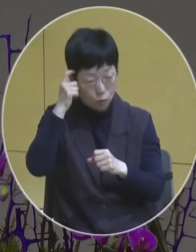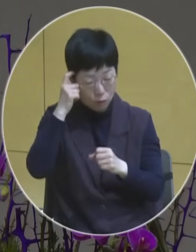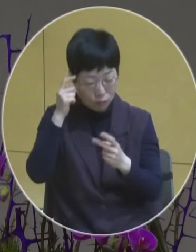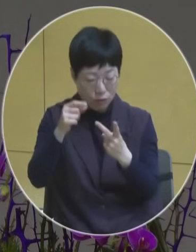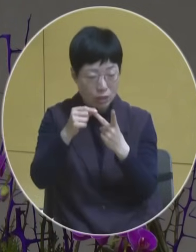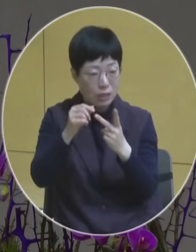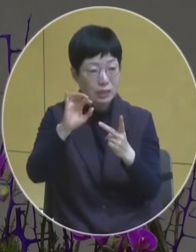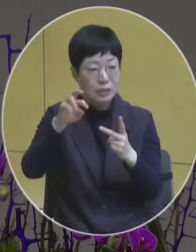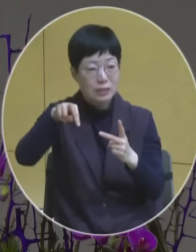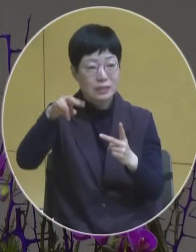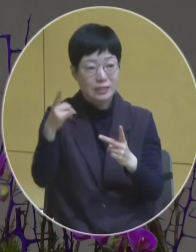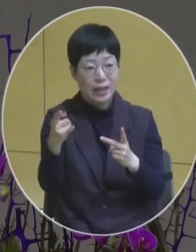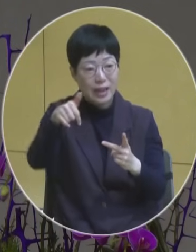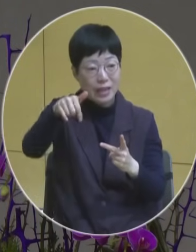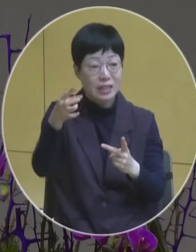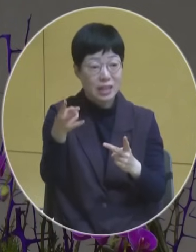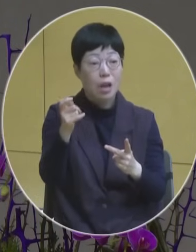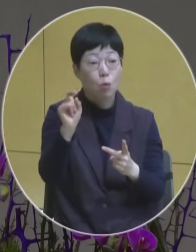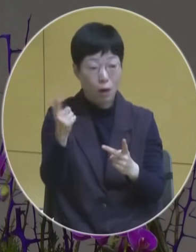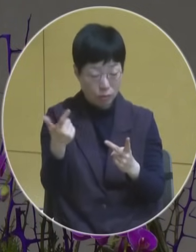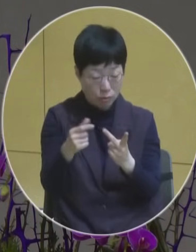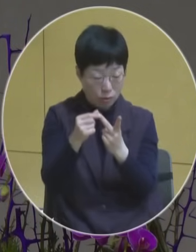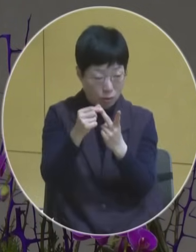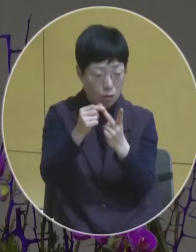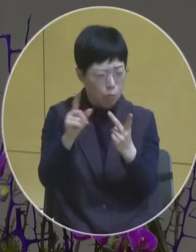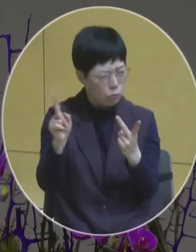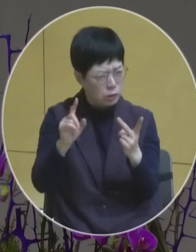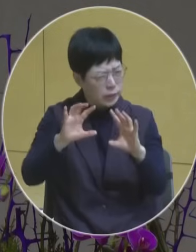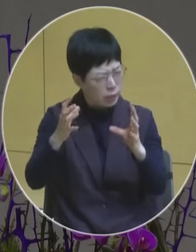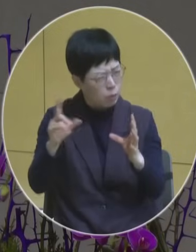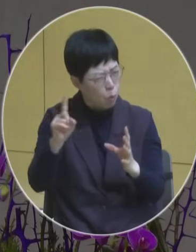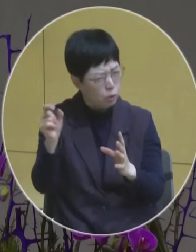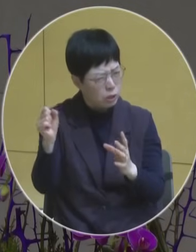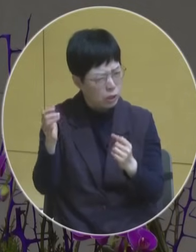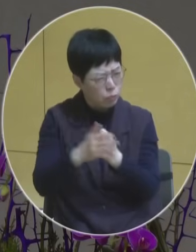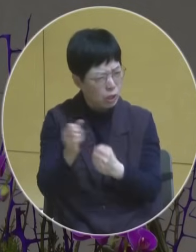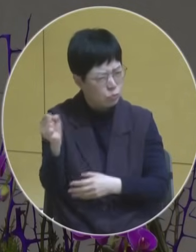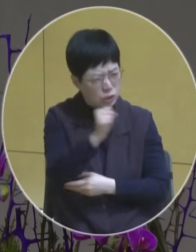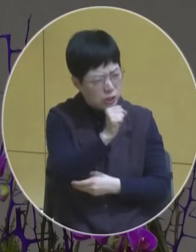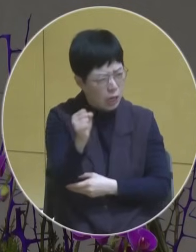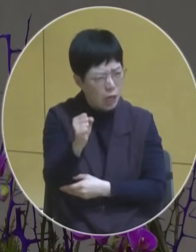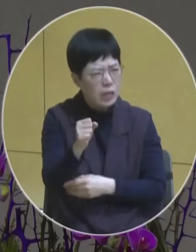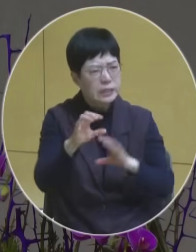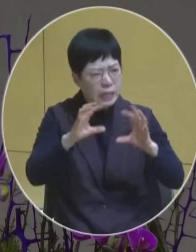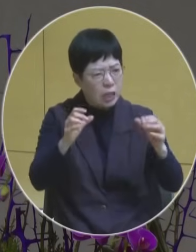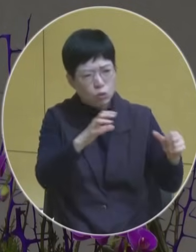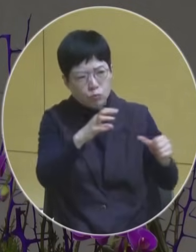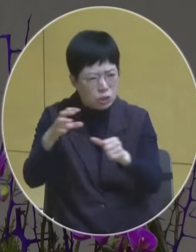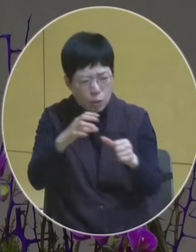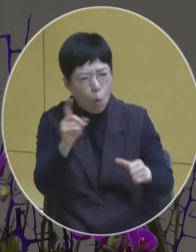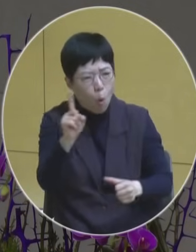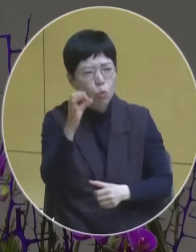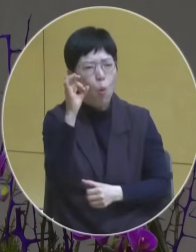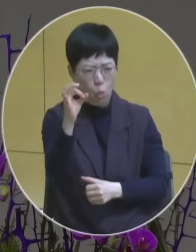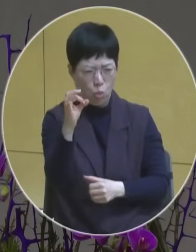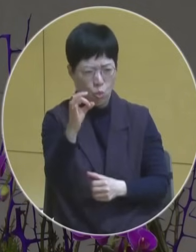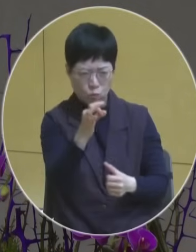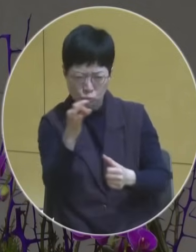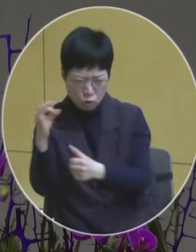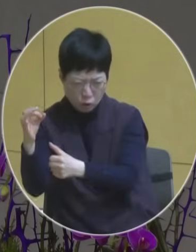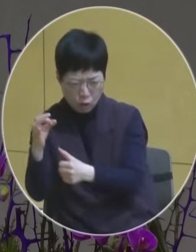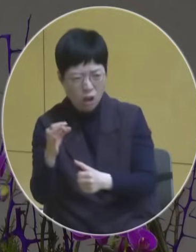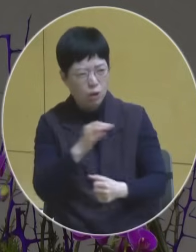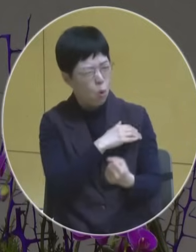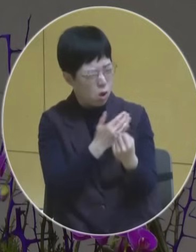여러분의 세계관을 볼 때 이 세상은 무엇에서 움직이는가? 아, 돈이 세상을 움직이는 것 같구나.